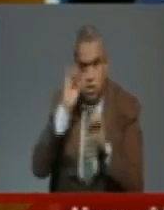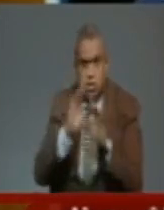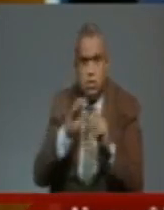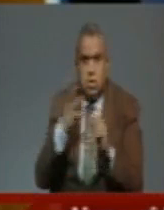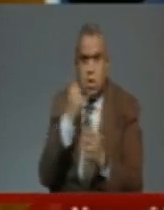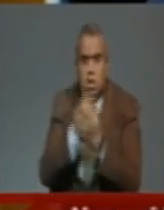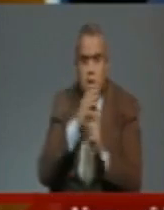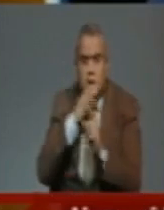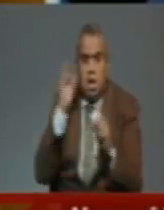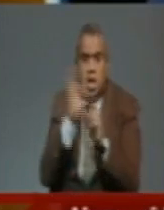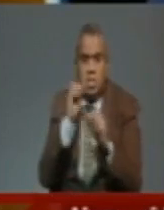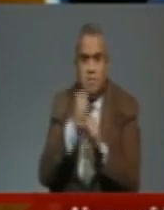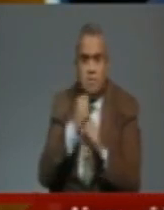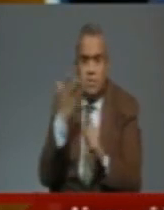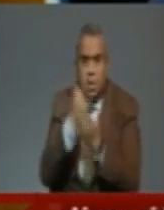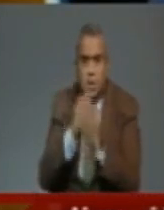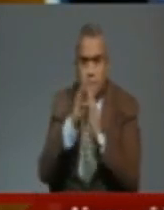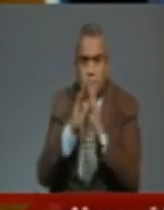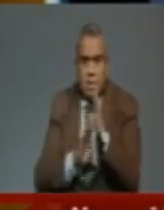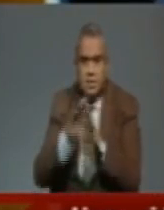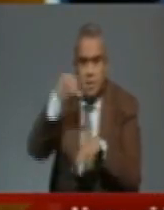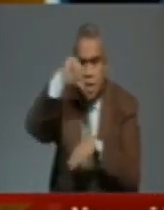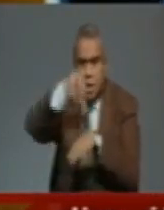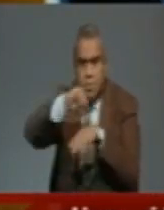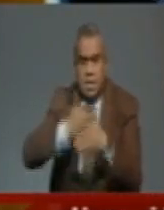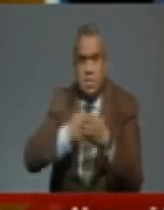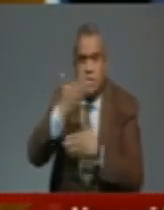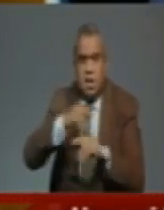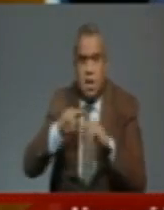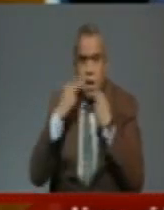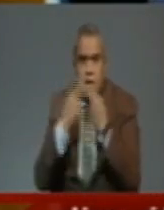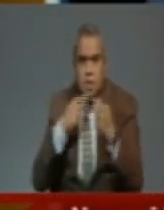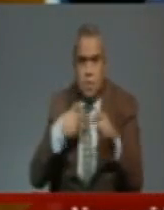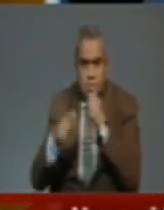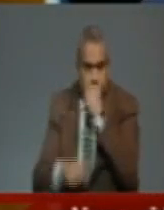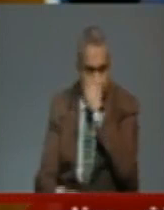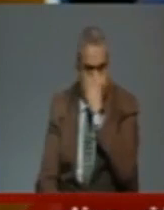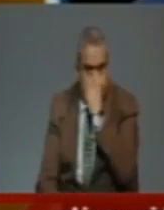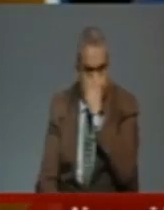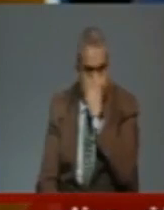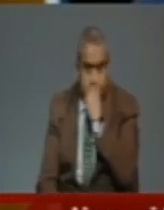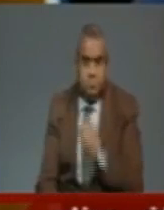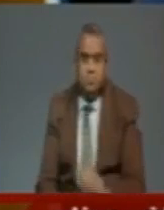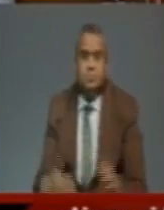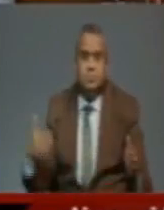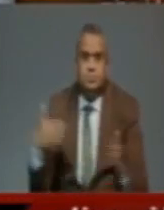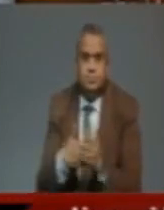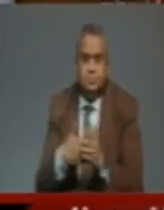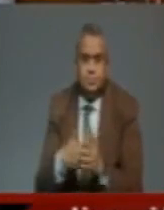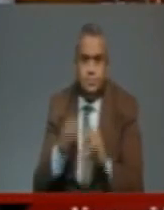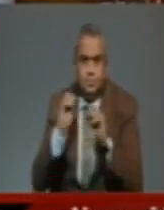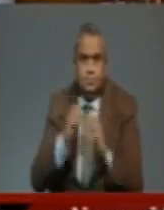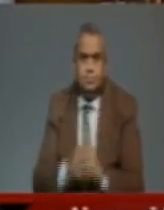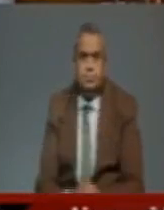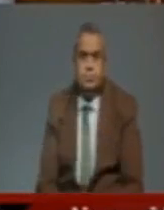لنا، ان مصر تكون مركز للتجاره العالميه واللوجستيات. في النهايه يا فندم سيادتك اسمح